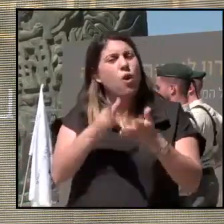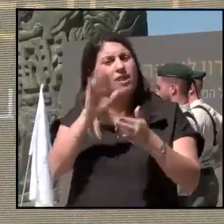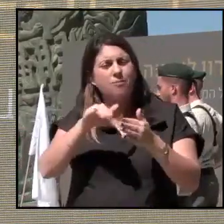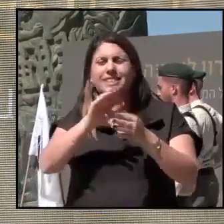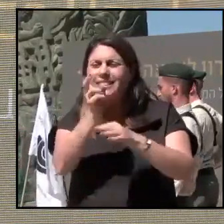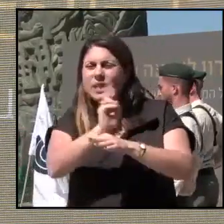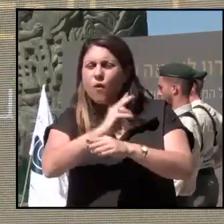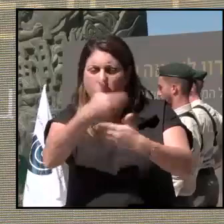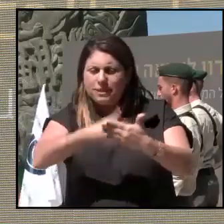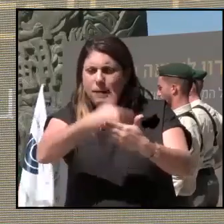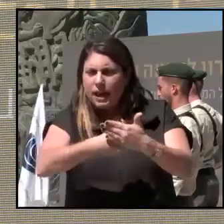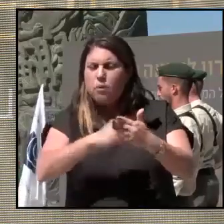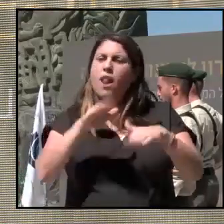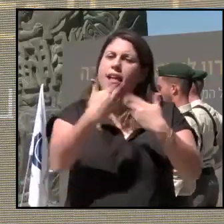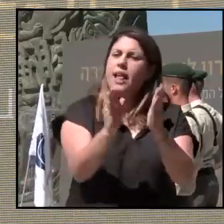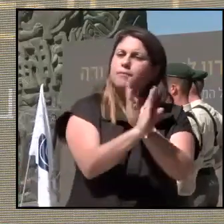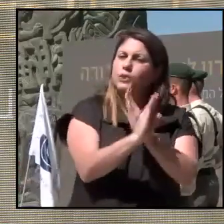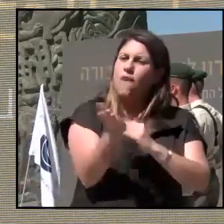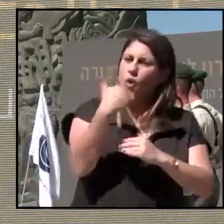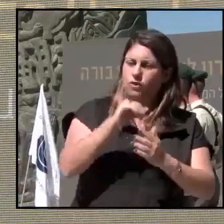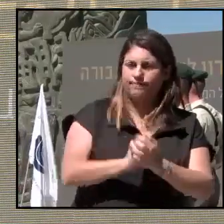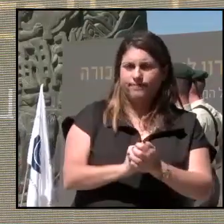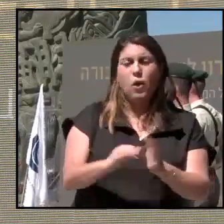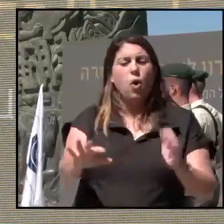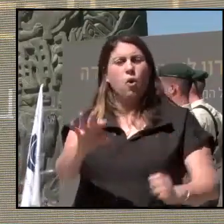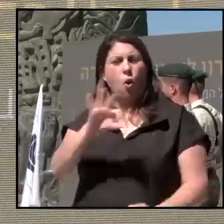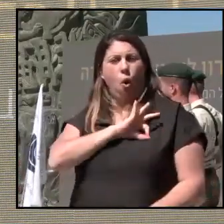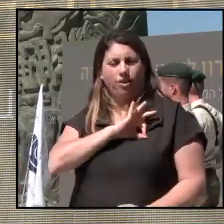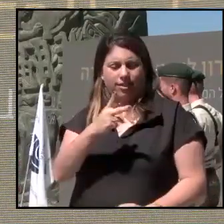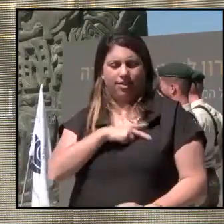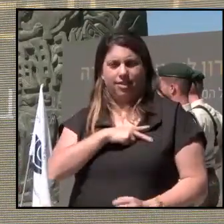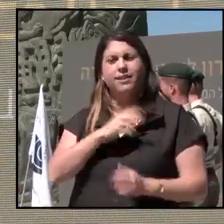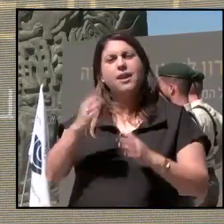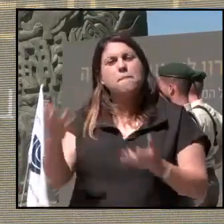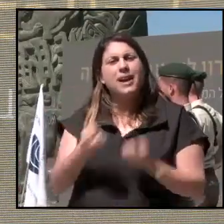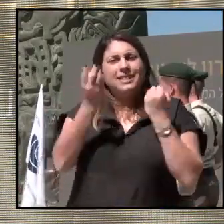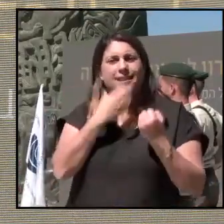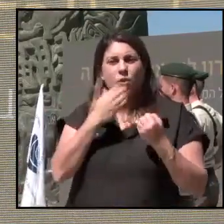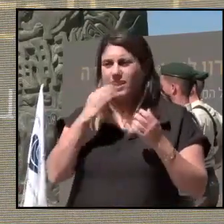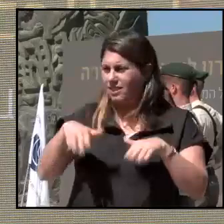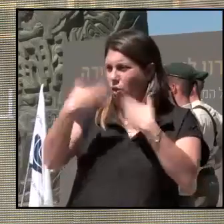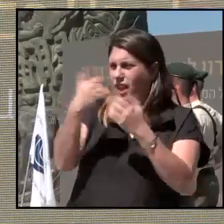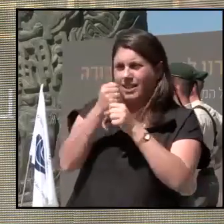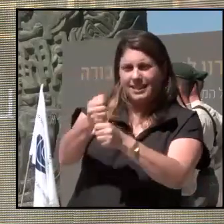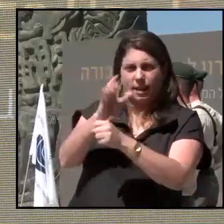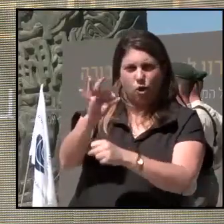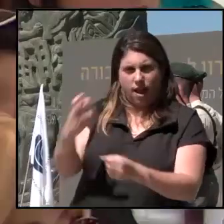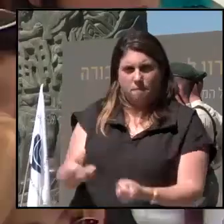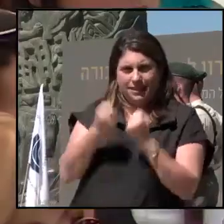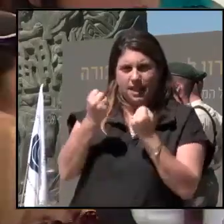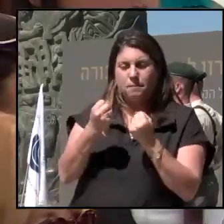מסמכים, מסתור ועוד. אות המציל היהודי שמונק לכם כאן היום, נציגי המצילים, מסמל